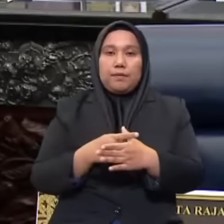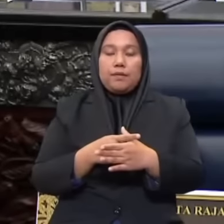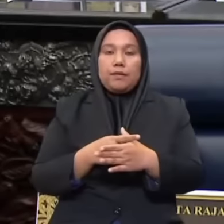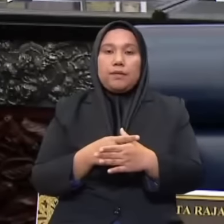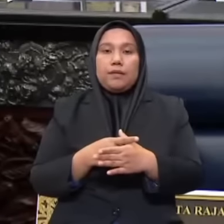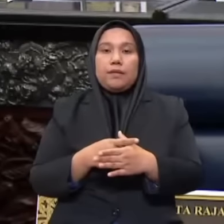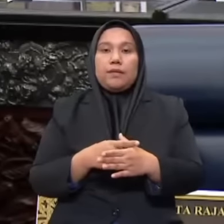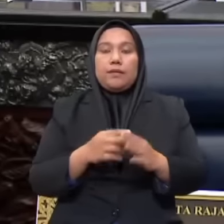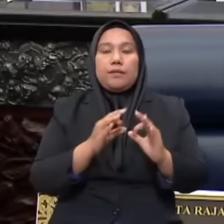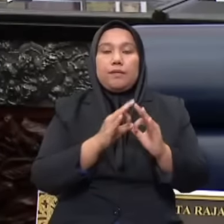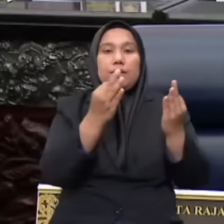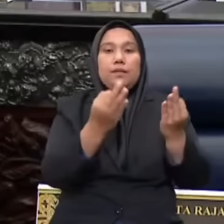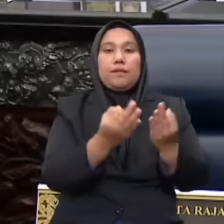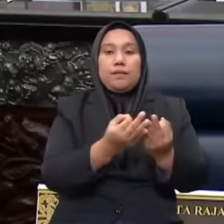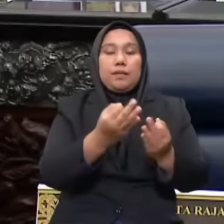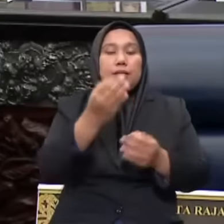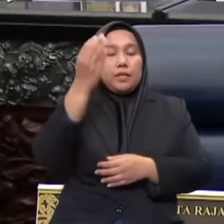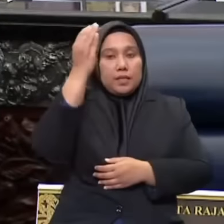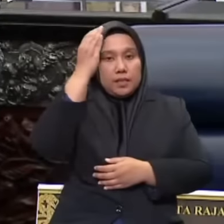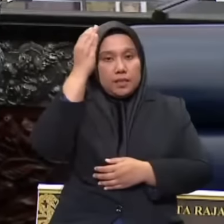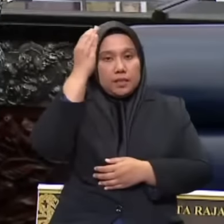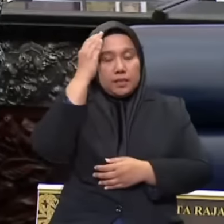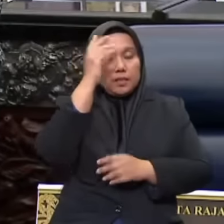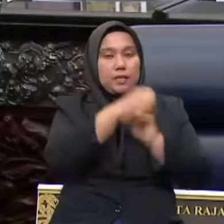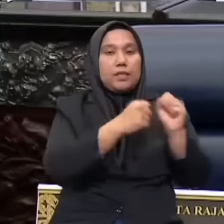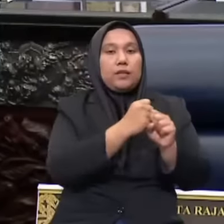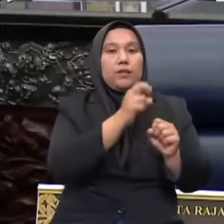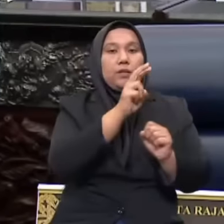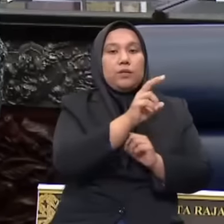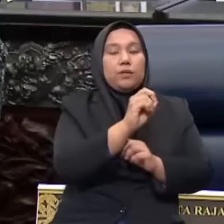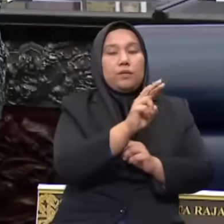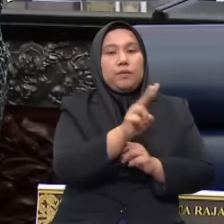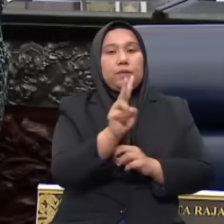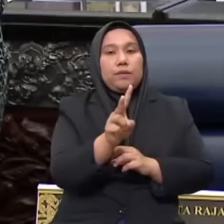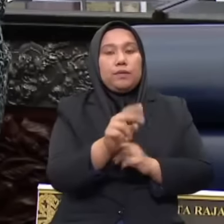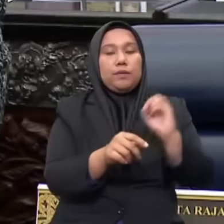Putra kepada China pada tahun 2022 adalah